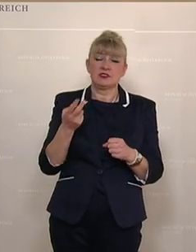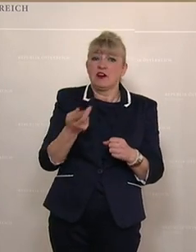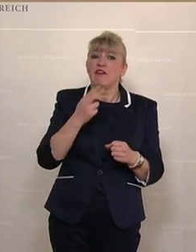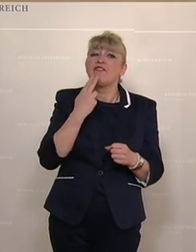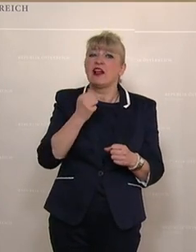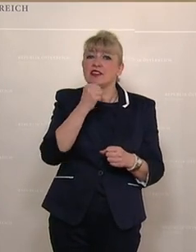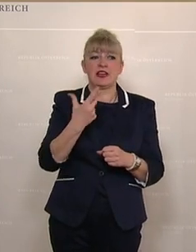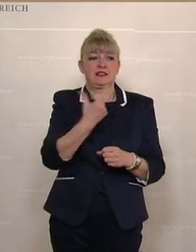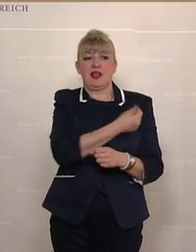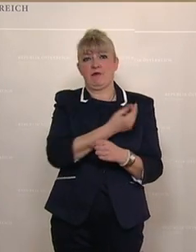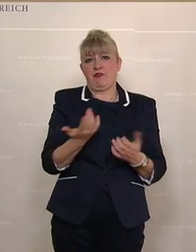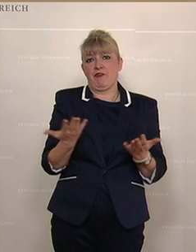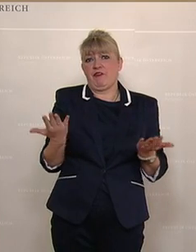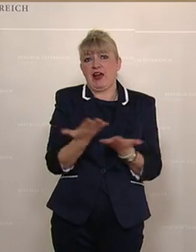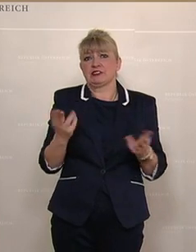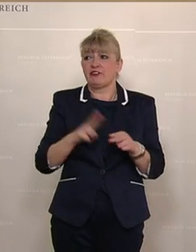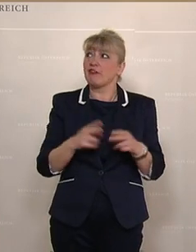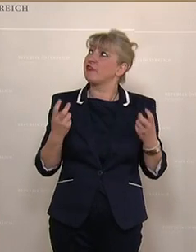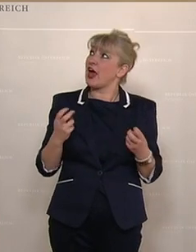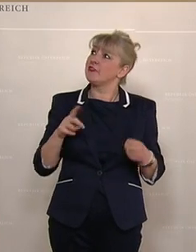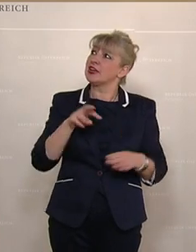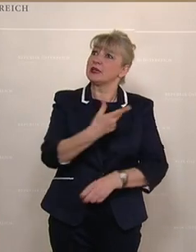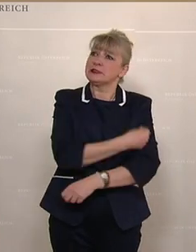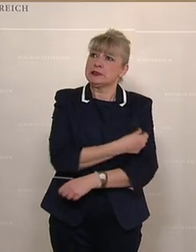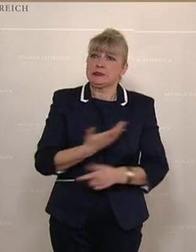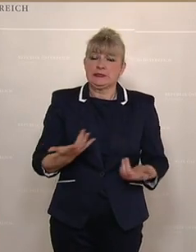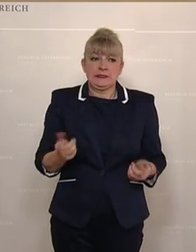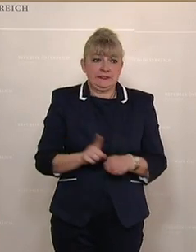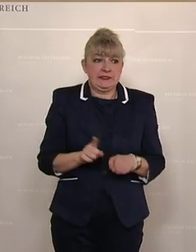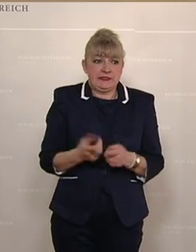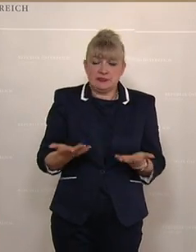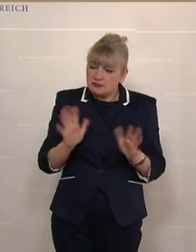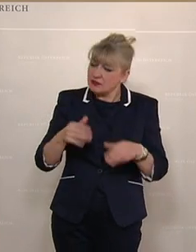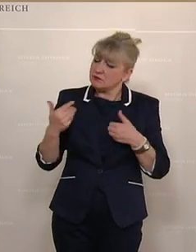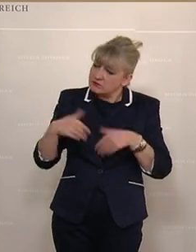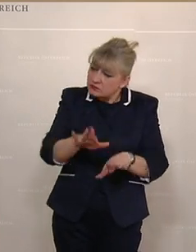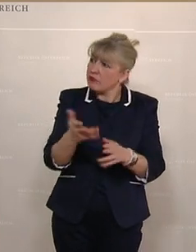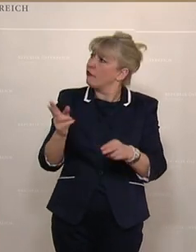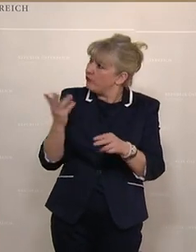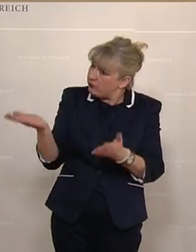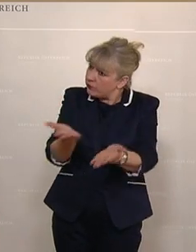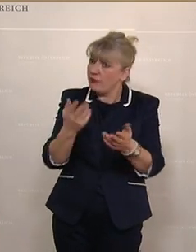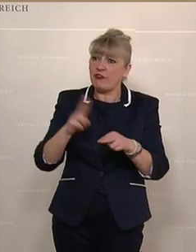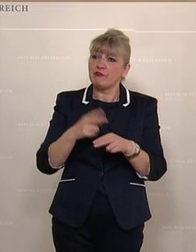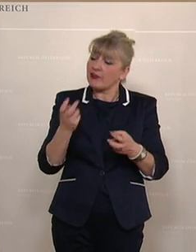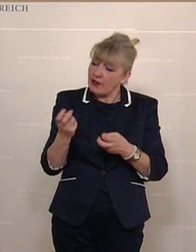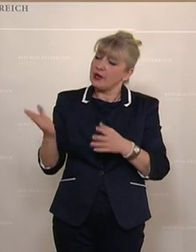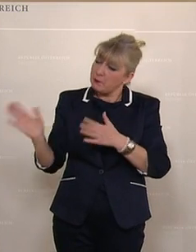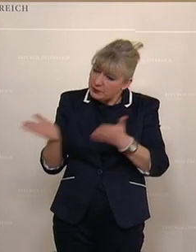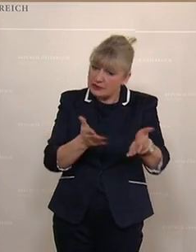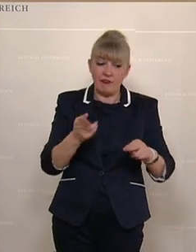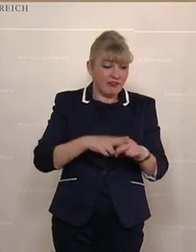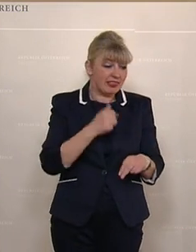geimpft, die sich eben wirklich freiwillig impfen lassen. Wieso lassen Sie nicht denen den Vortritt? Wieso lassen Sie nicht die aus, die